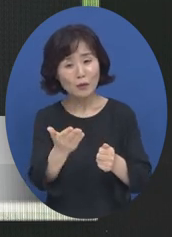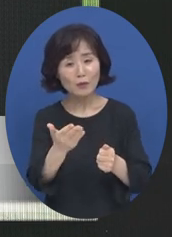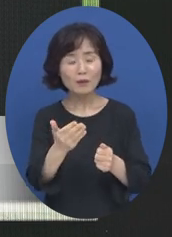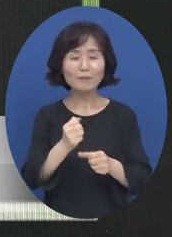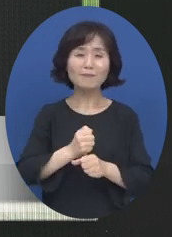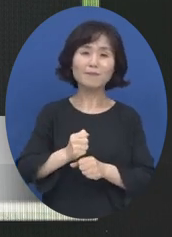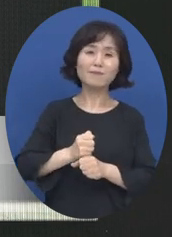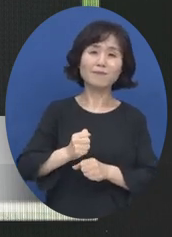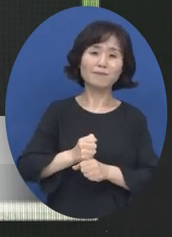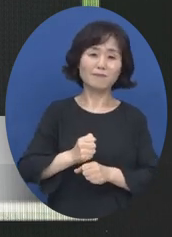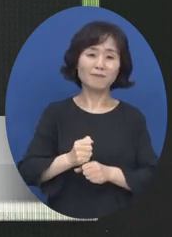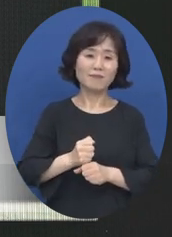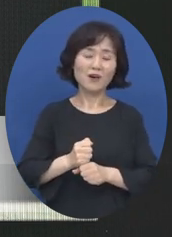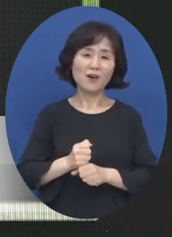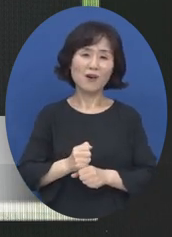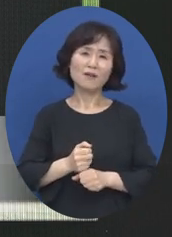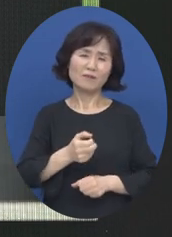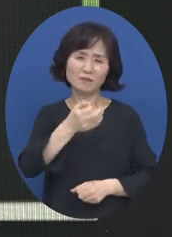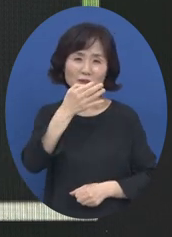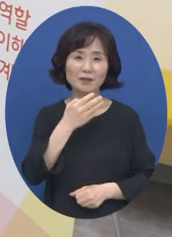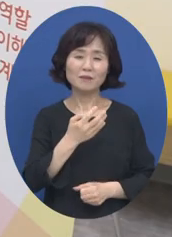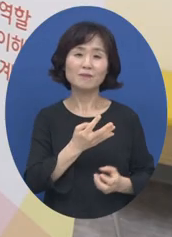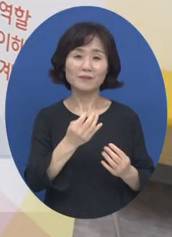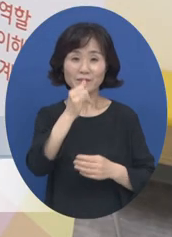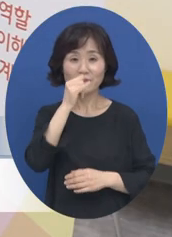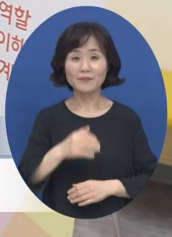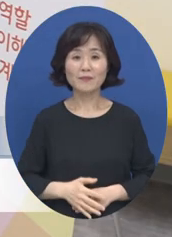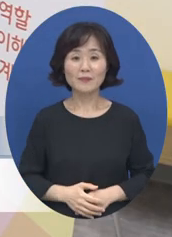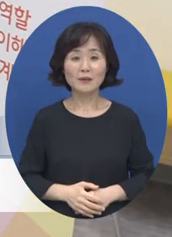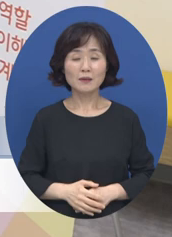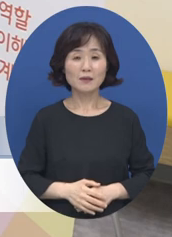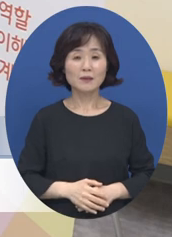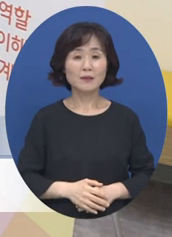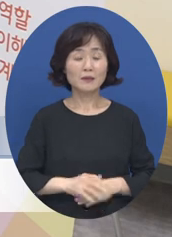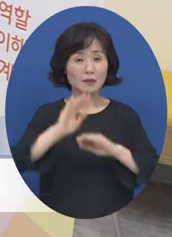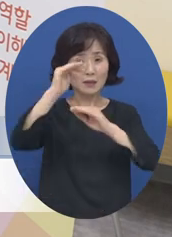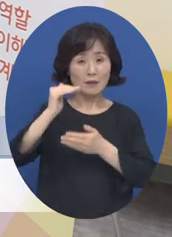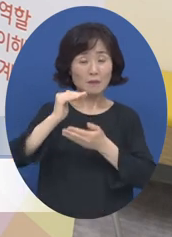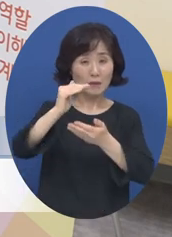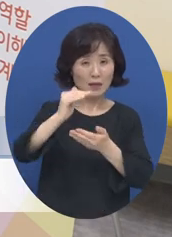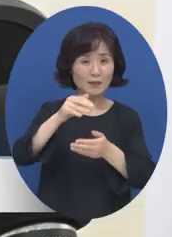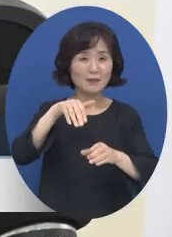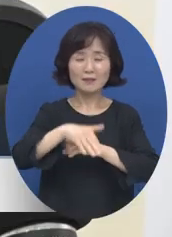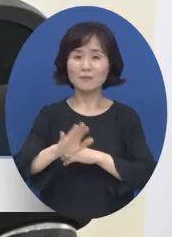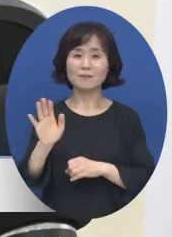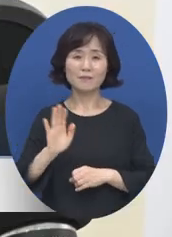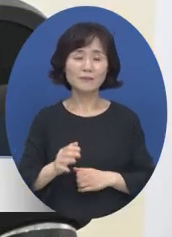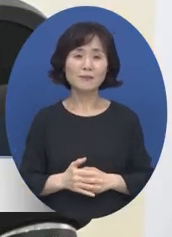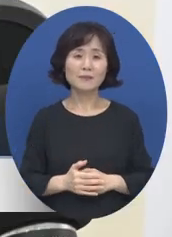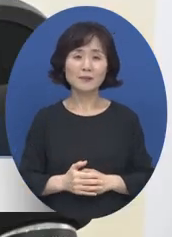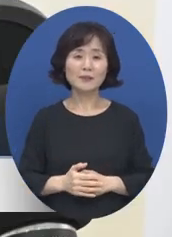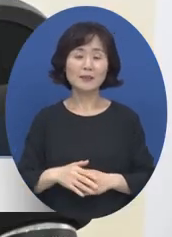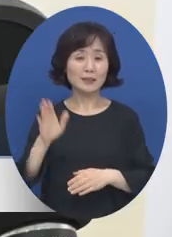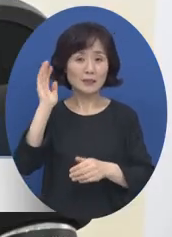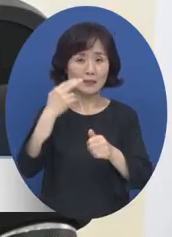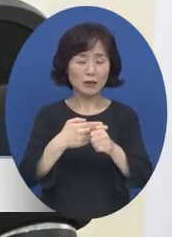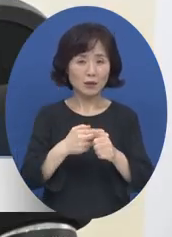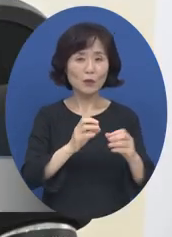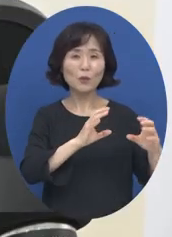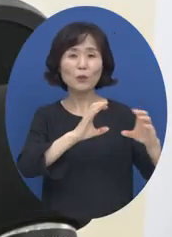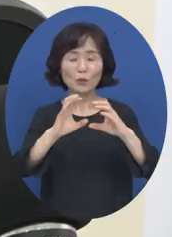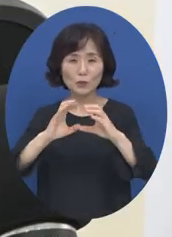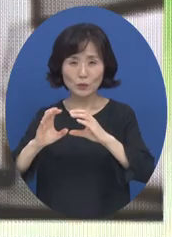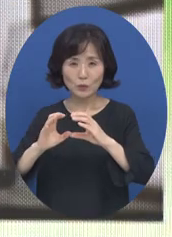당황할 때가 되게 힘들 때가 많아요. 일방적인 강의 형식을 벗어나 강사와 1대1로 소통하고 함께